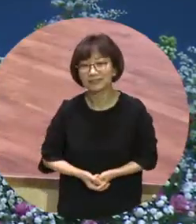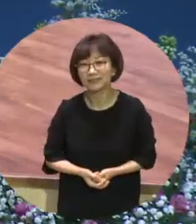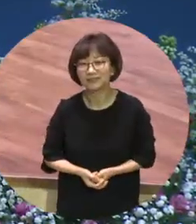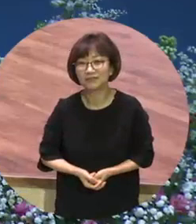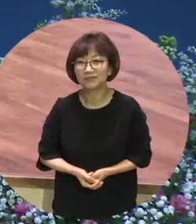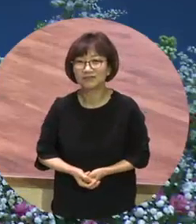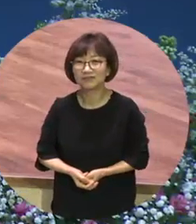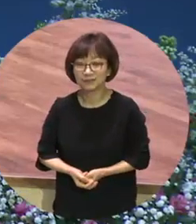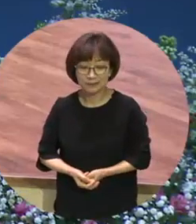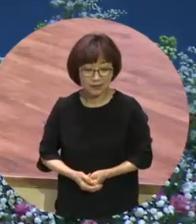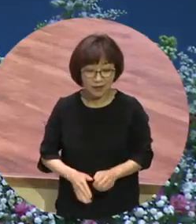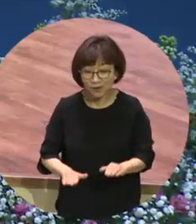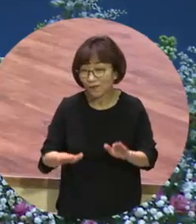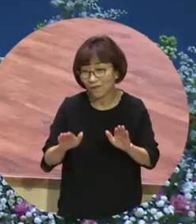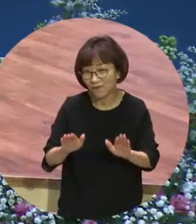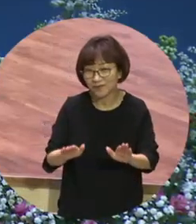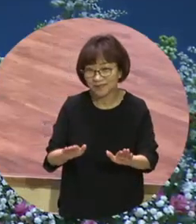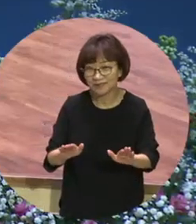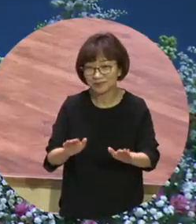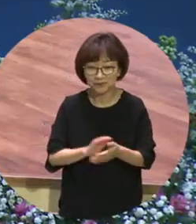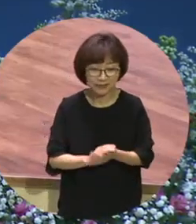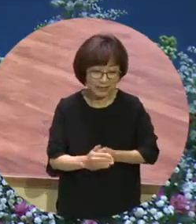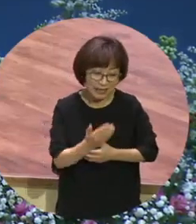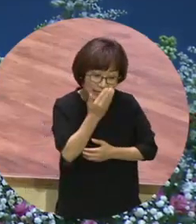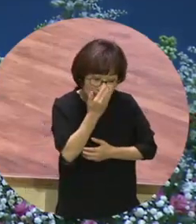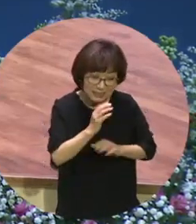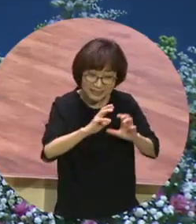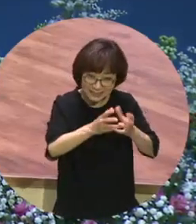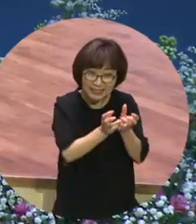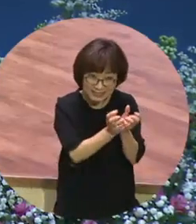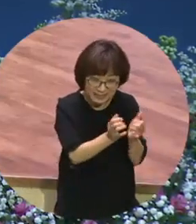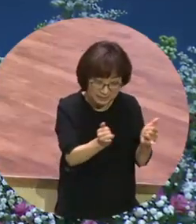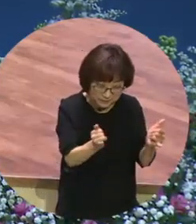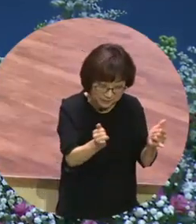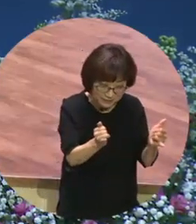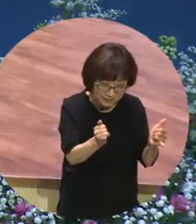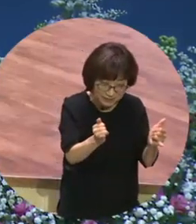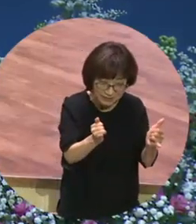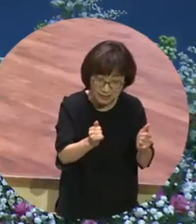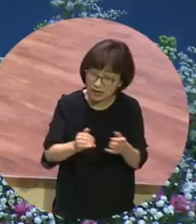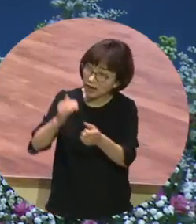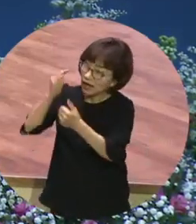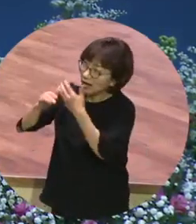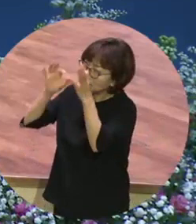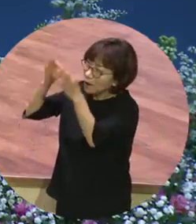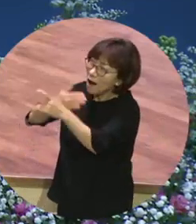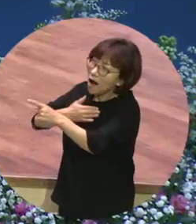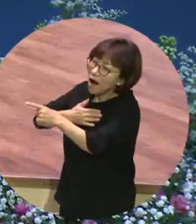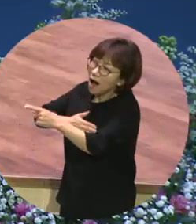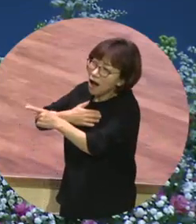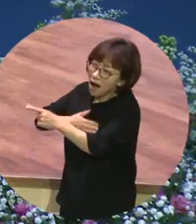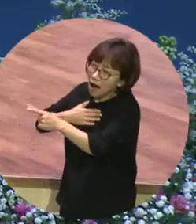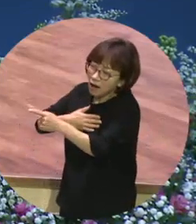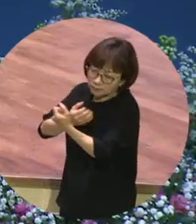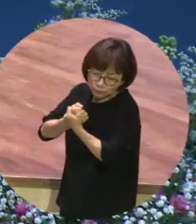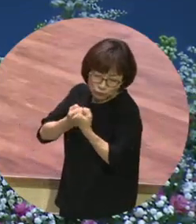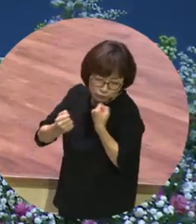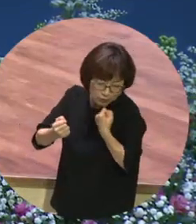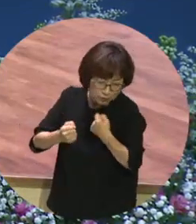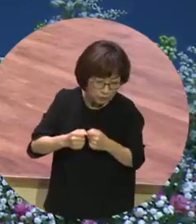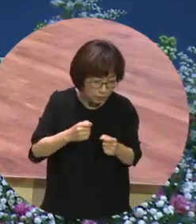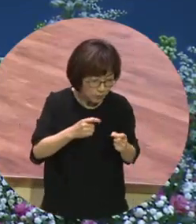지금 보세요, 이스라엘 백성들이. 유일한 지구상에 유일한 하나님을 아는 이 백성들이 이렇게 어려움을